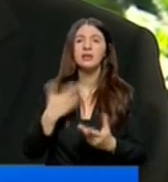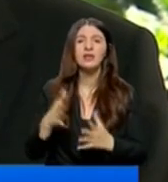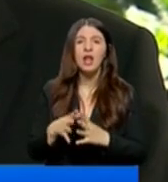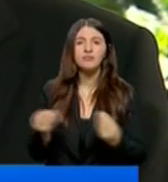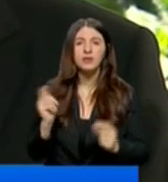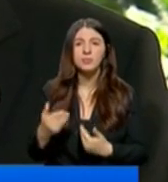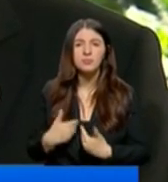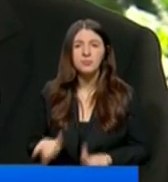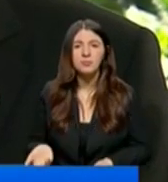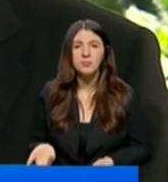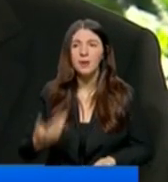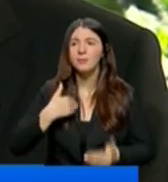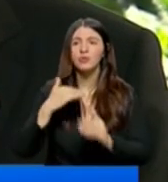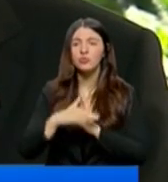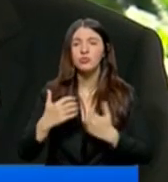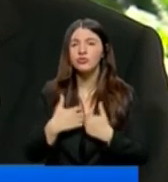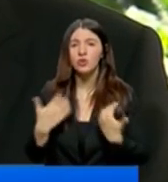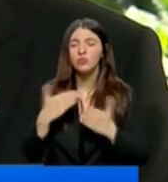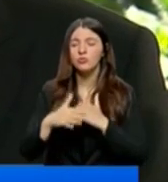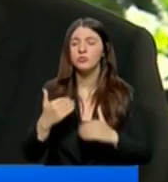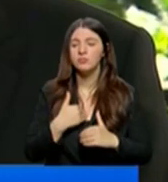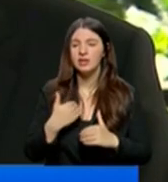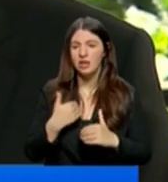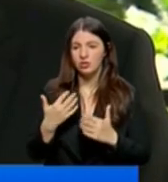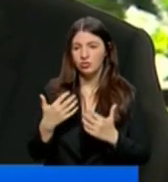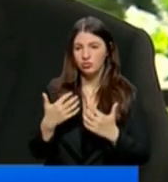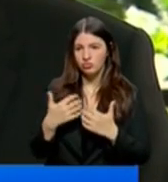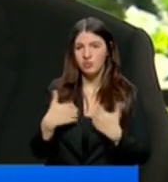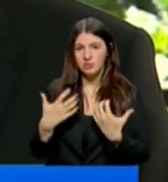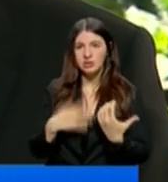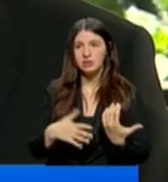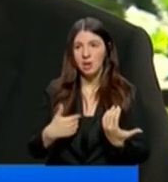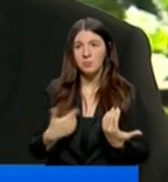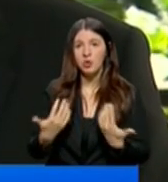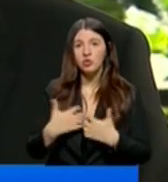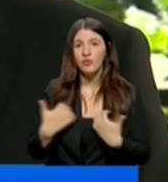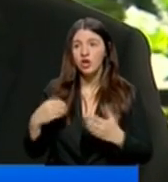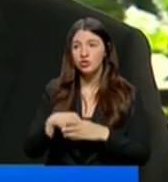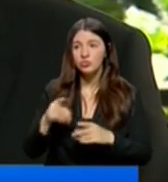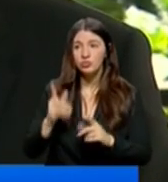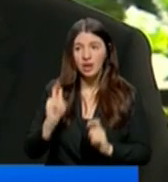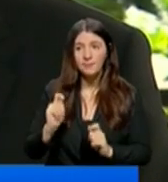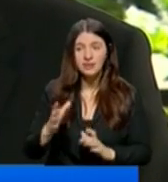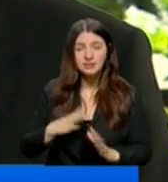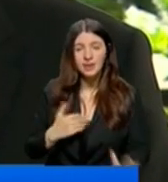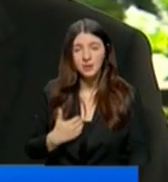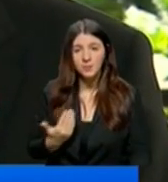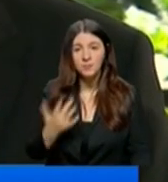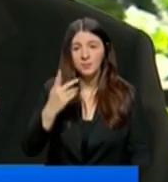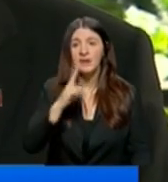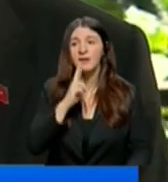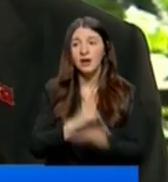edeyim? Ben halkıma güveniyorum, halkın da güvenmesini isterim. Güven içinde bunu götürmek isteriz. Bir